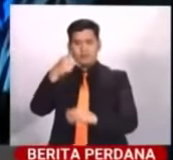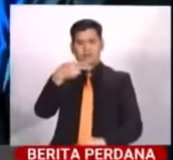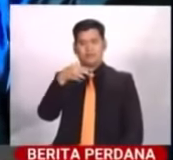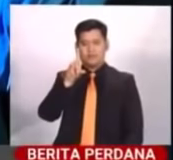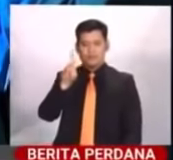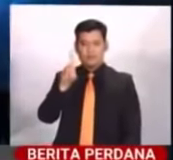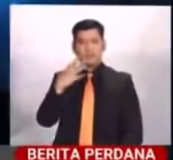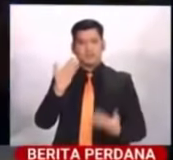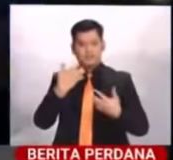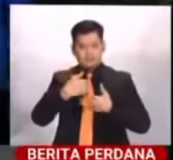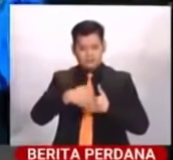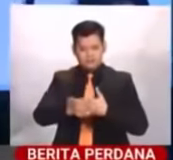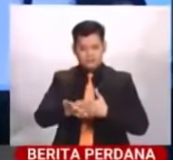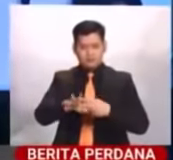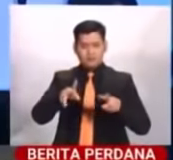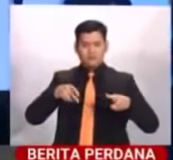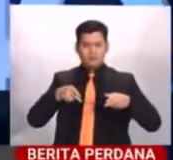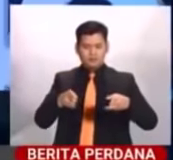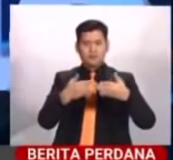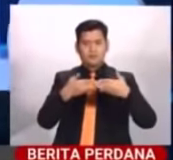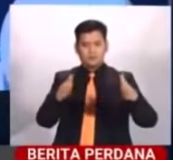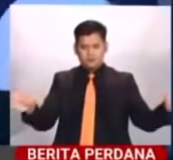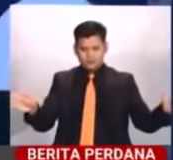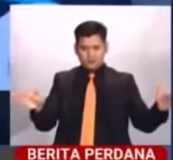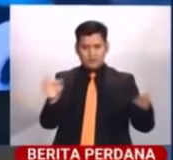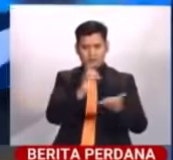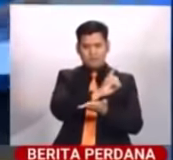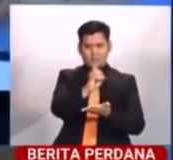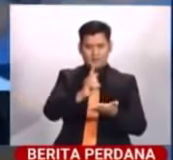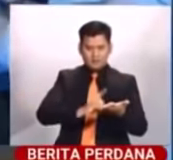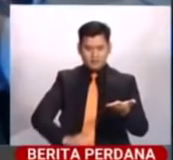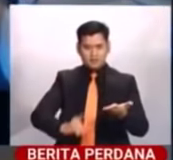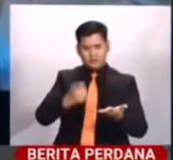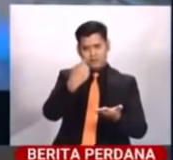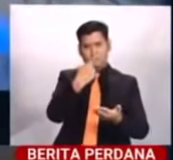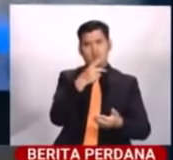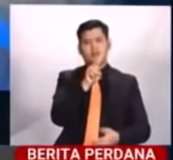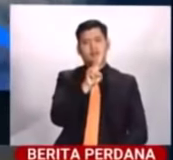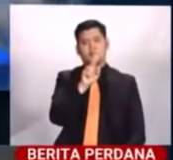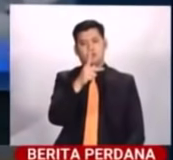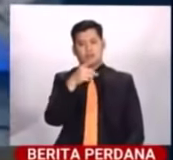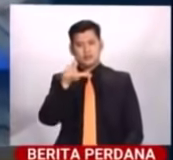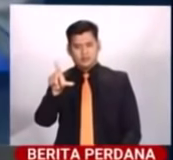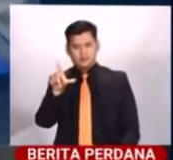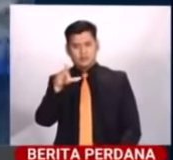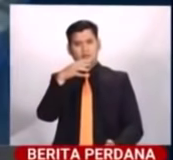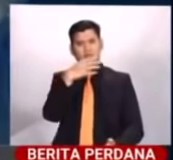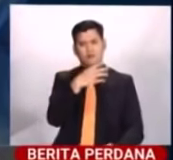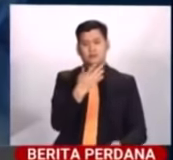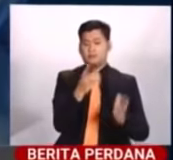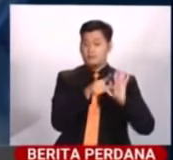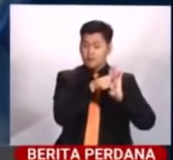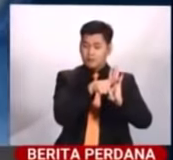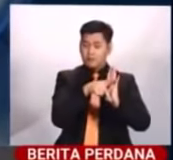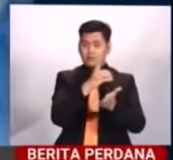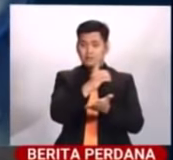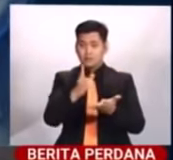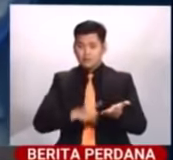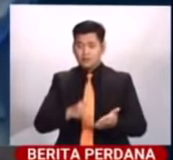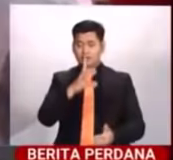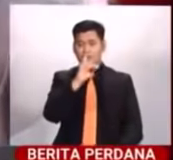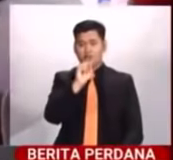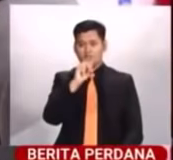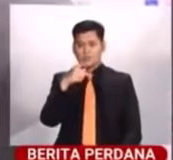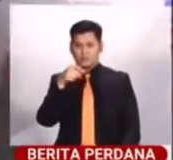menyatakannya selepas melancarkan draft Pelan Struktur Kuala Lumpur 2040 di Ibu Negara. Pameran draft PSKL 2040